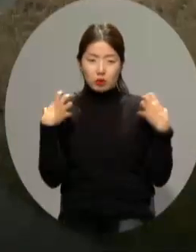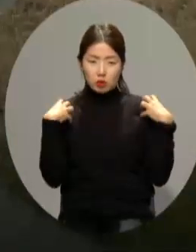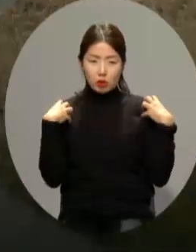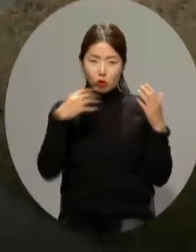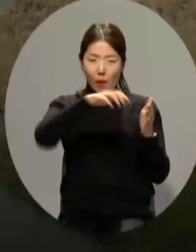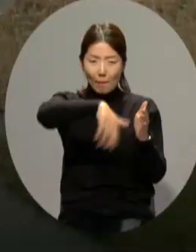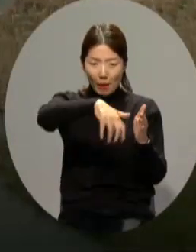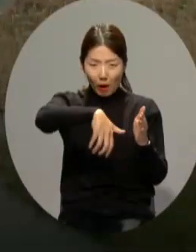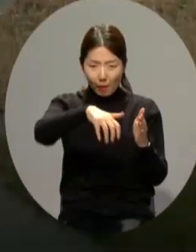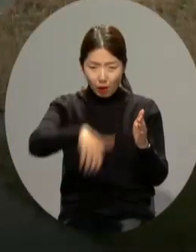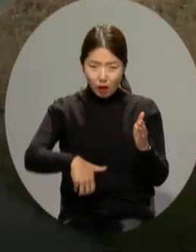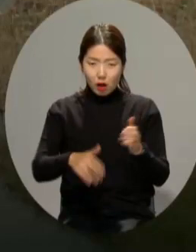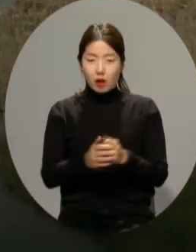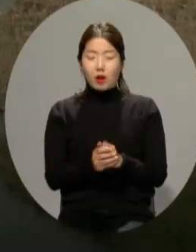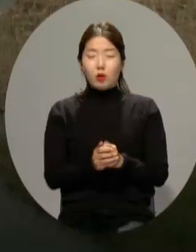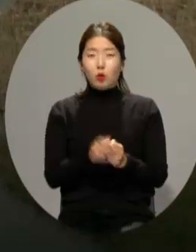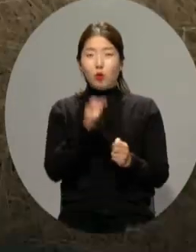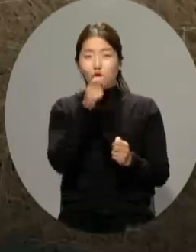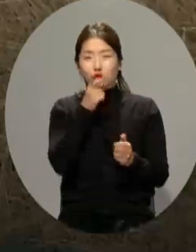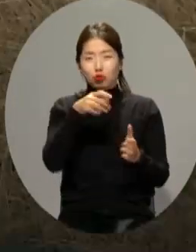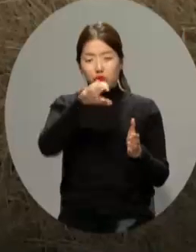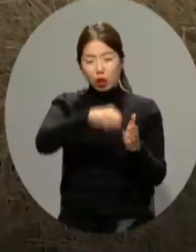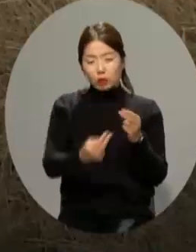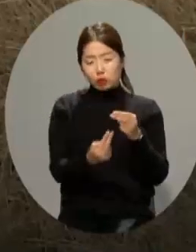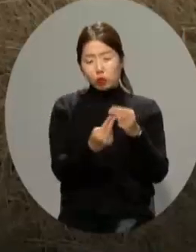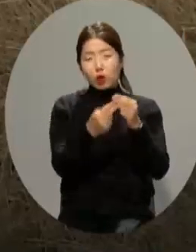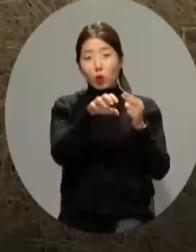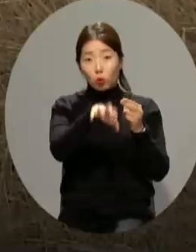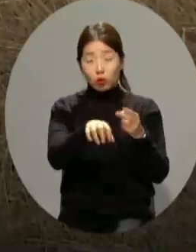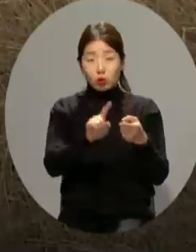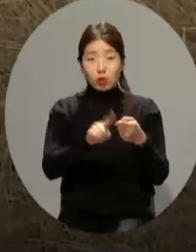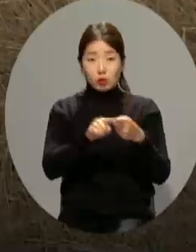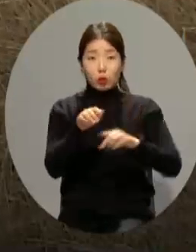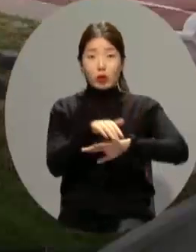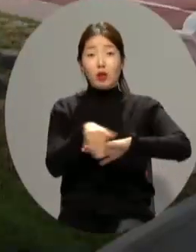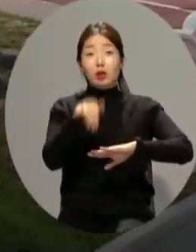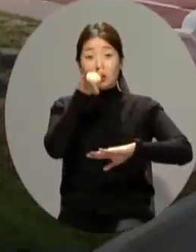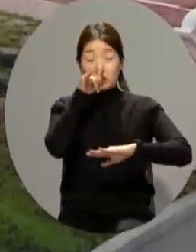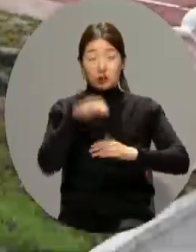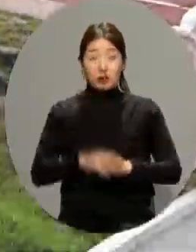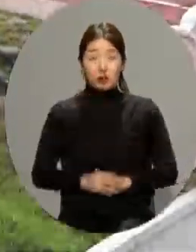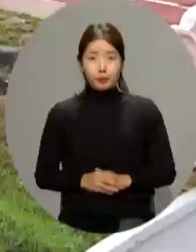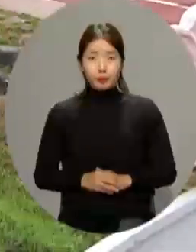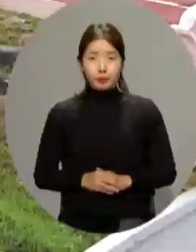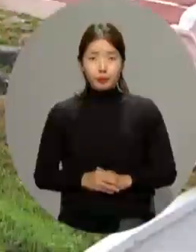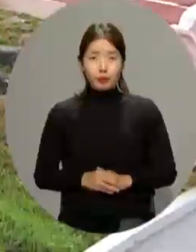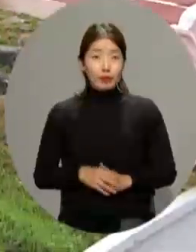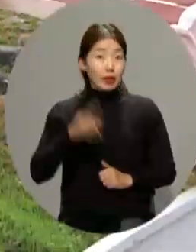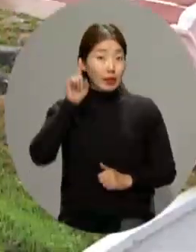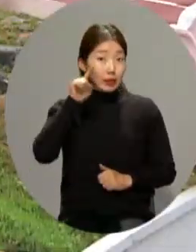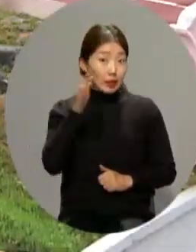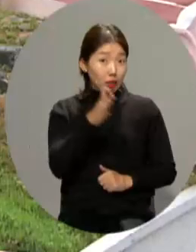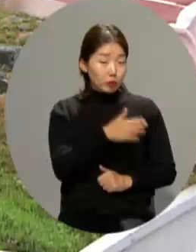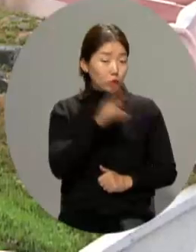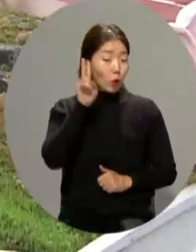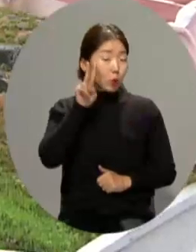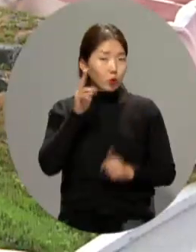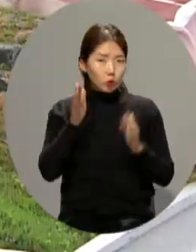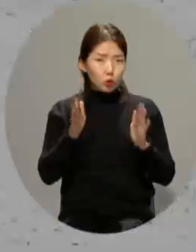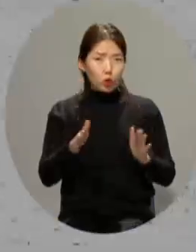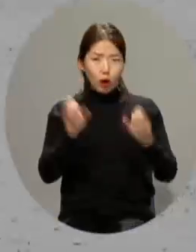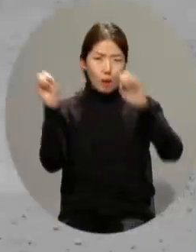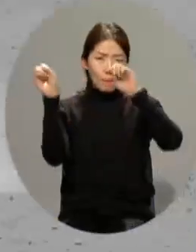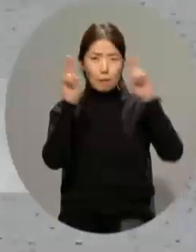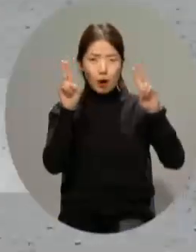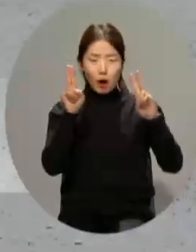집착이나 보조 성공에 대한 조기 담수 이것을 하게 계획을 갖고 있습니다 기상청은 주말이 내일부터 모레까지